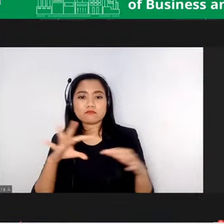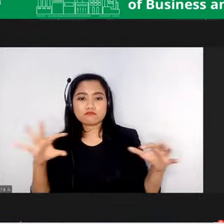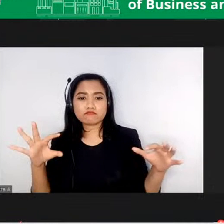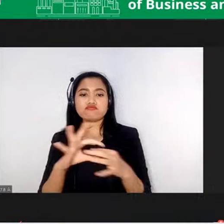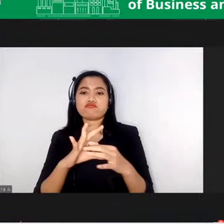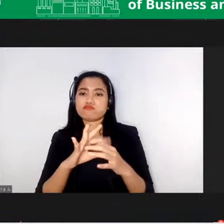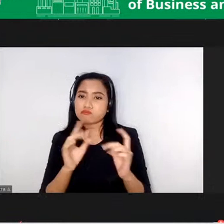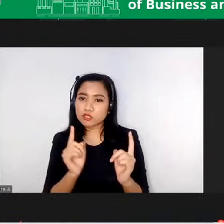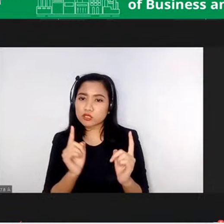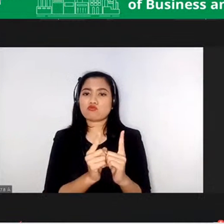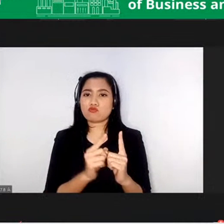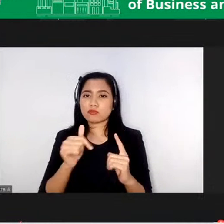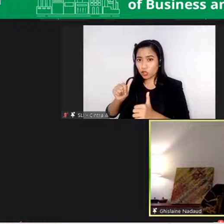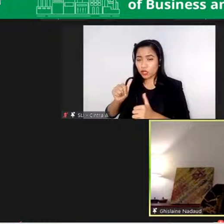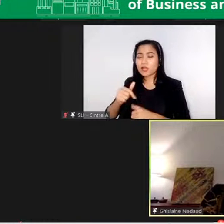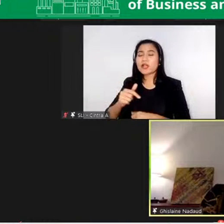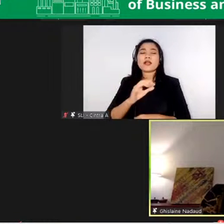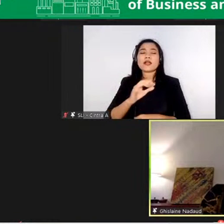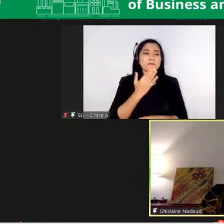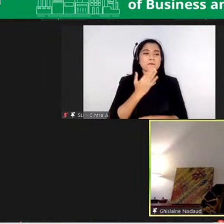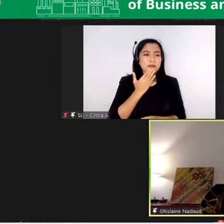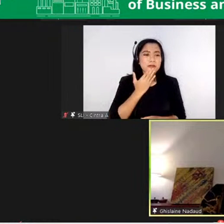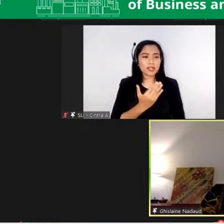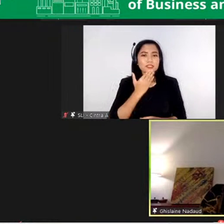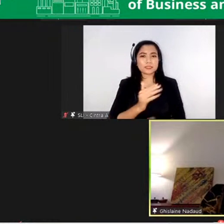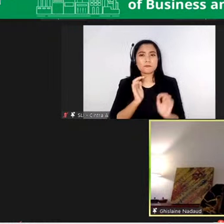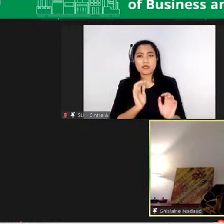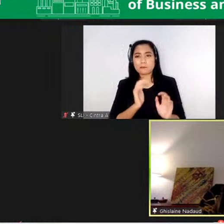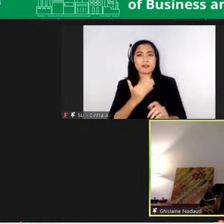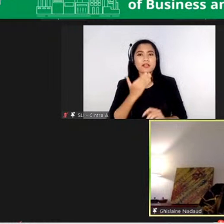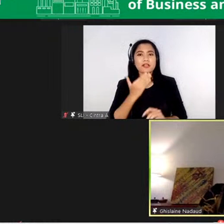terutama untuk melakukan bisnis di Indonesia terima kasih